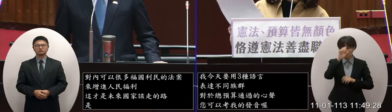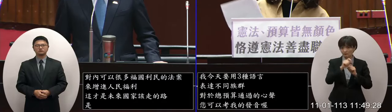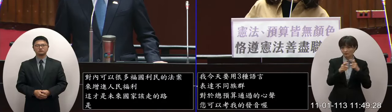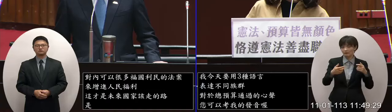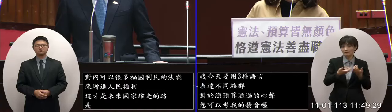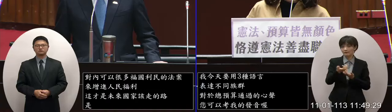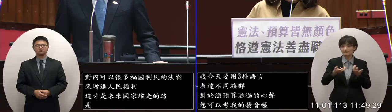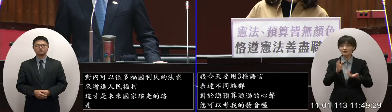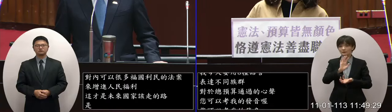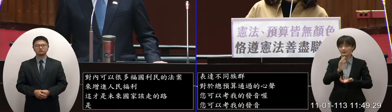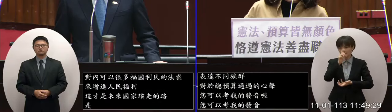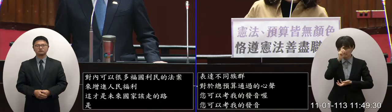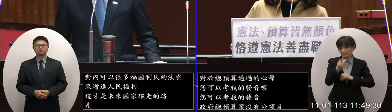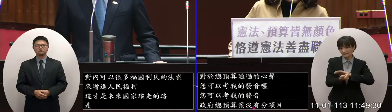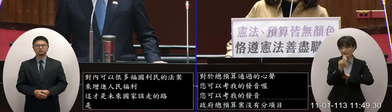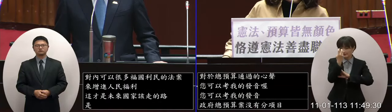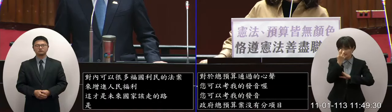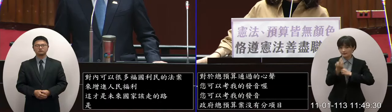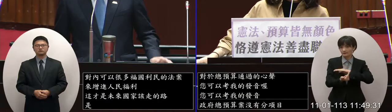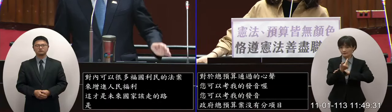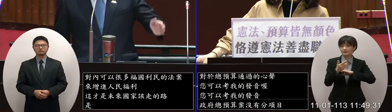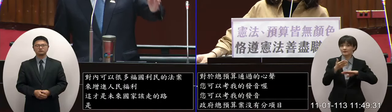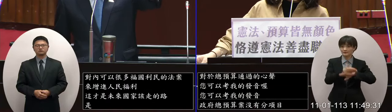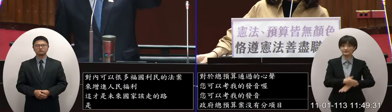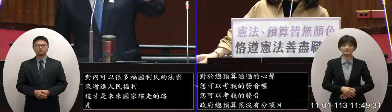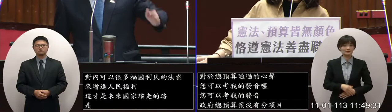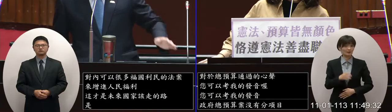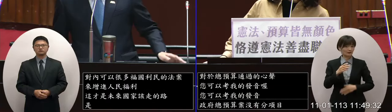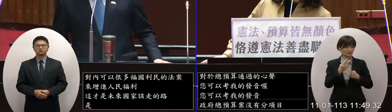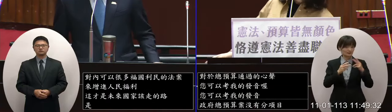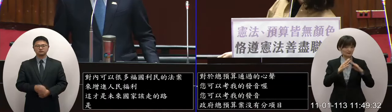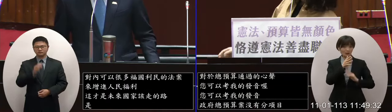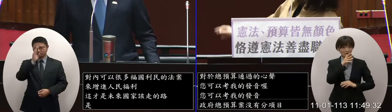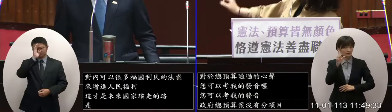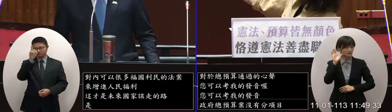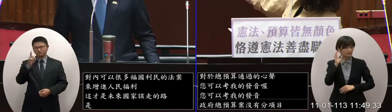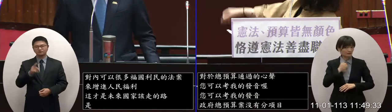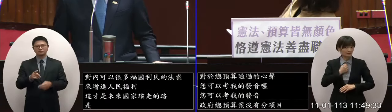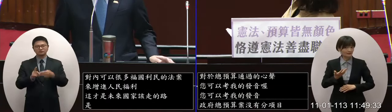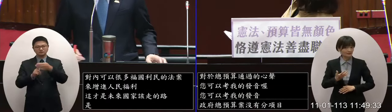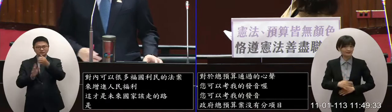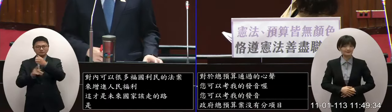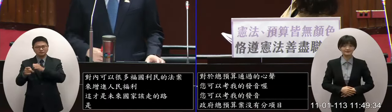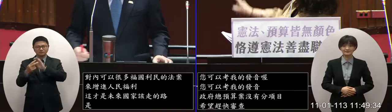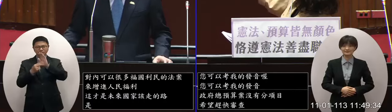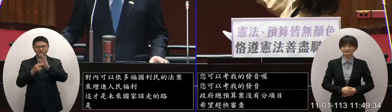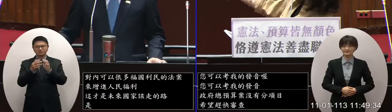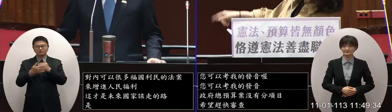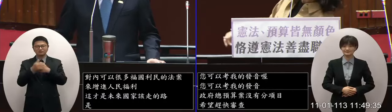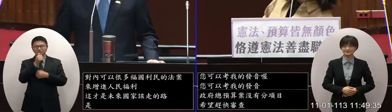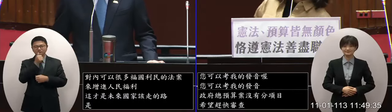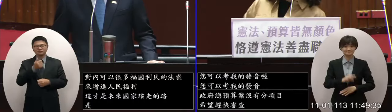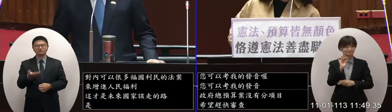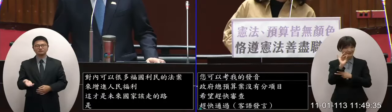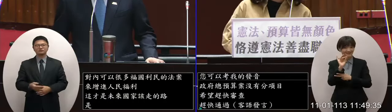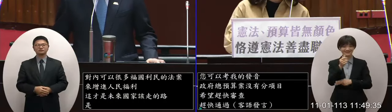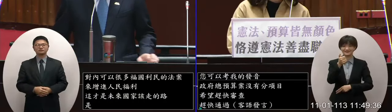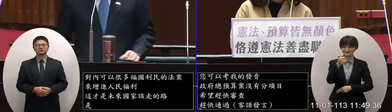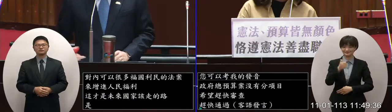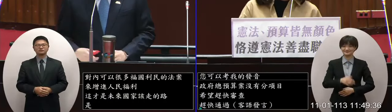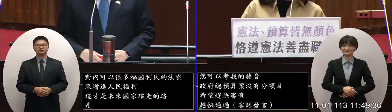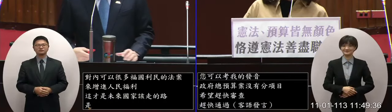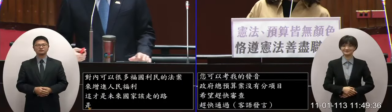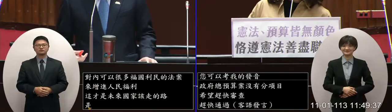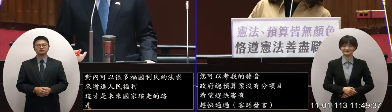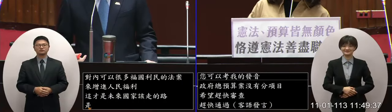过。您听得懂我的客家话吗？ 请谷主委来说， 没问题。100分，谢谢谷主